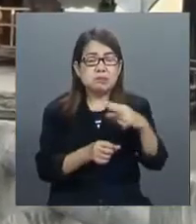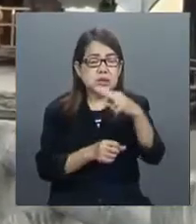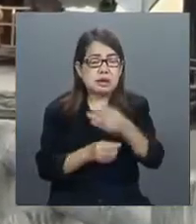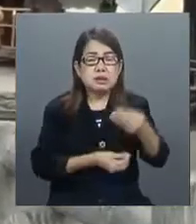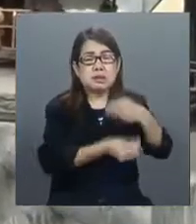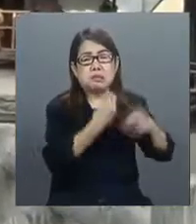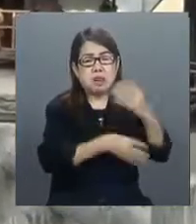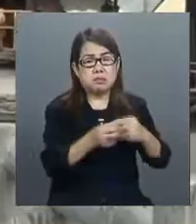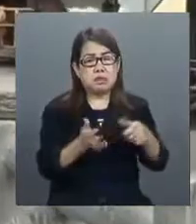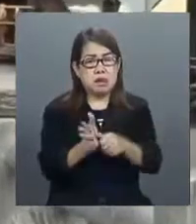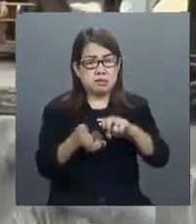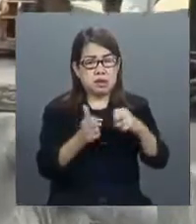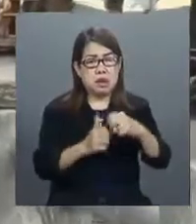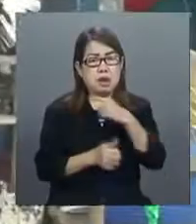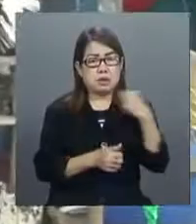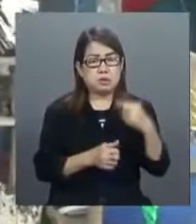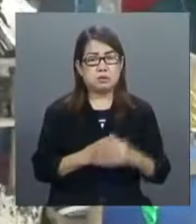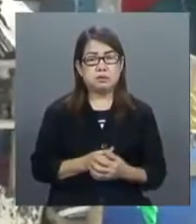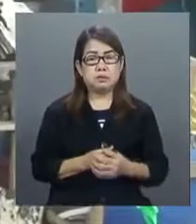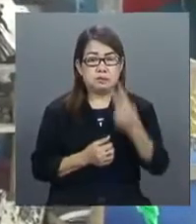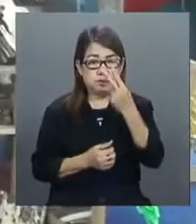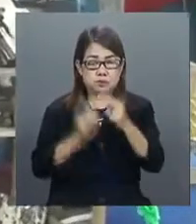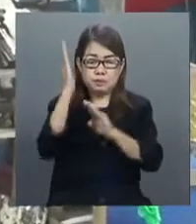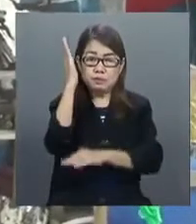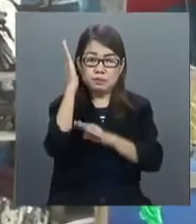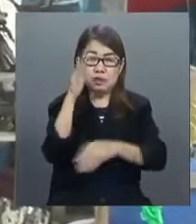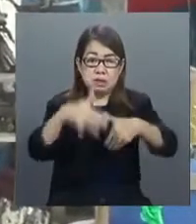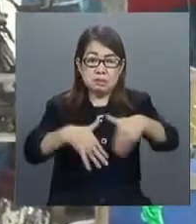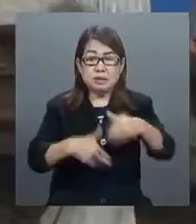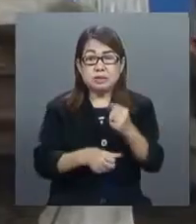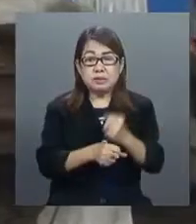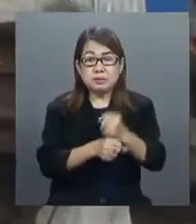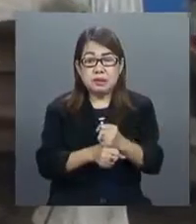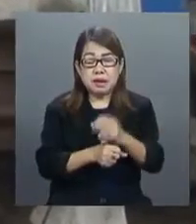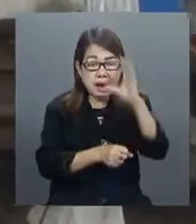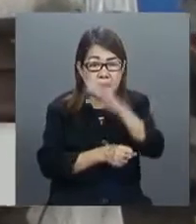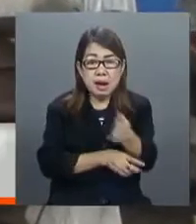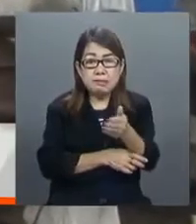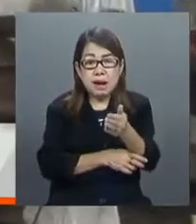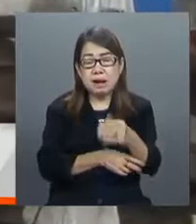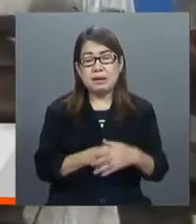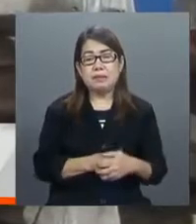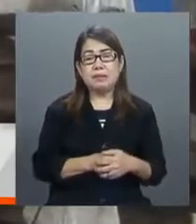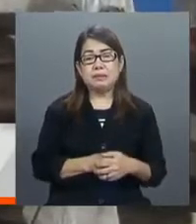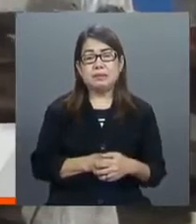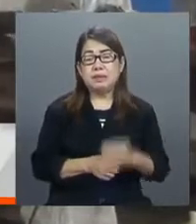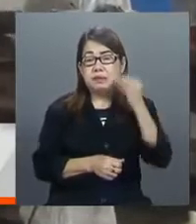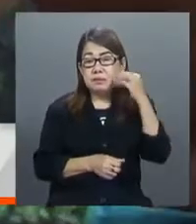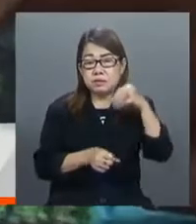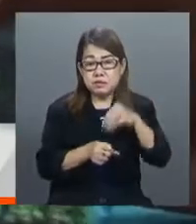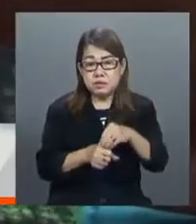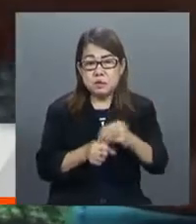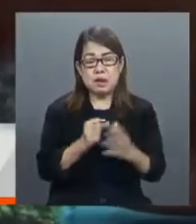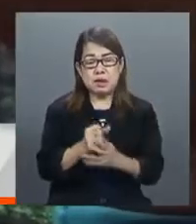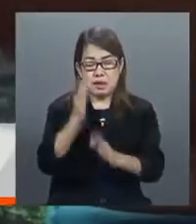ครับไปที่ภาคใต้นะครับชุมชนชาวเลโต๊ะบาหลิวหมู่ 1ตำบลศาลาด่านอำเภอเกาะลันตา